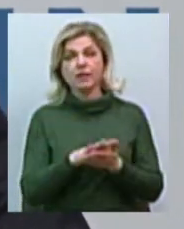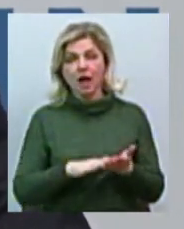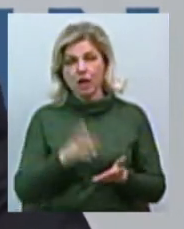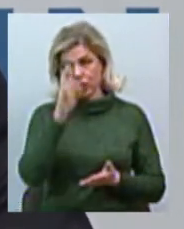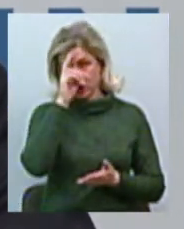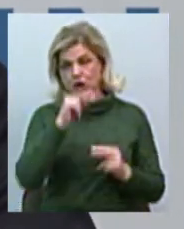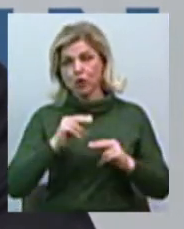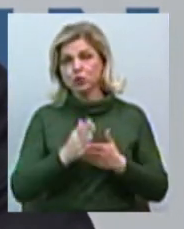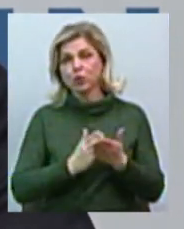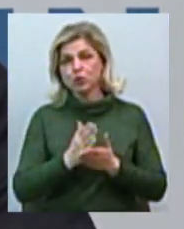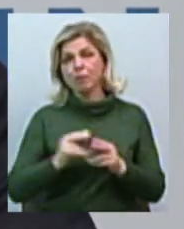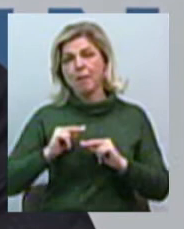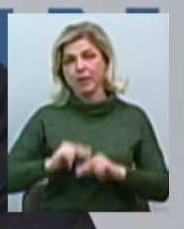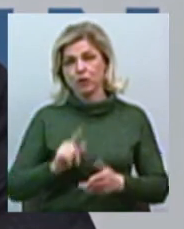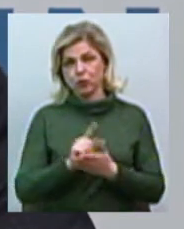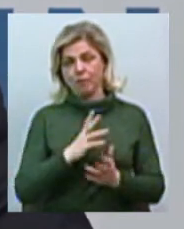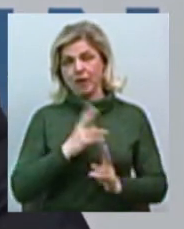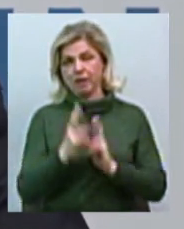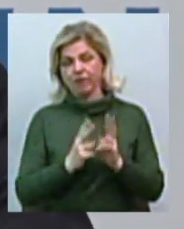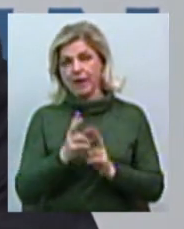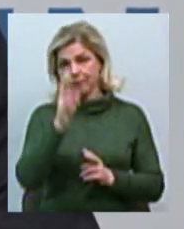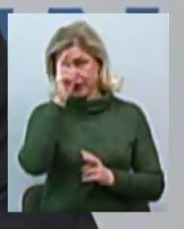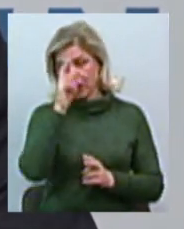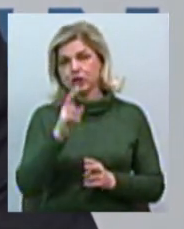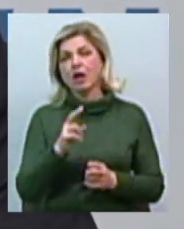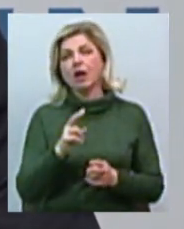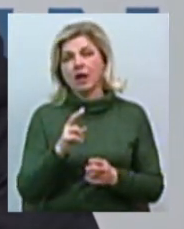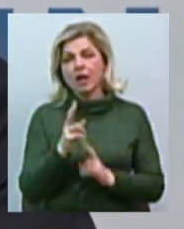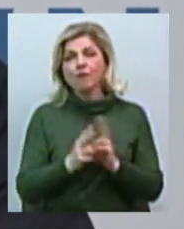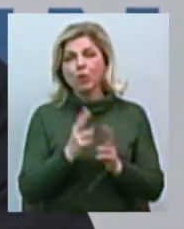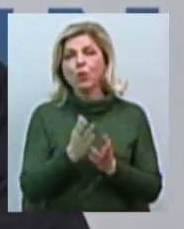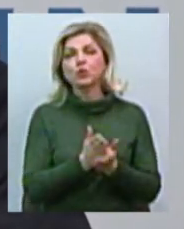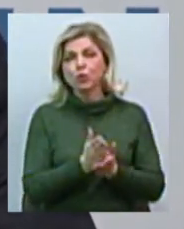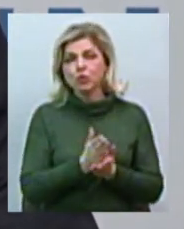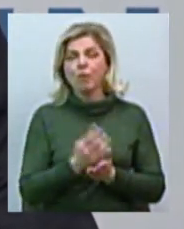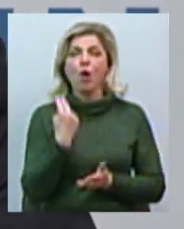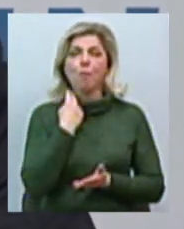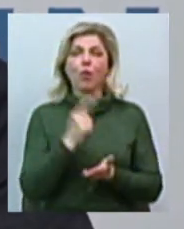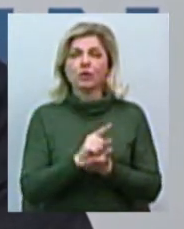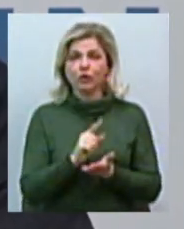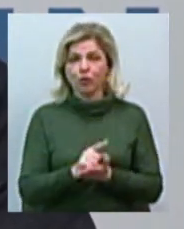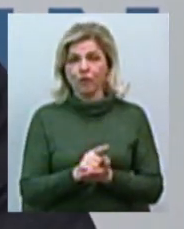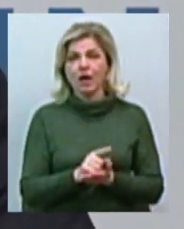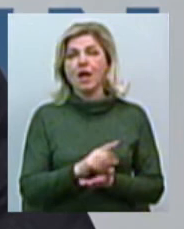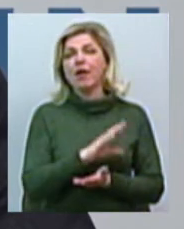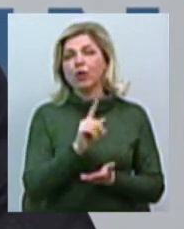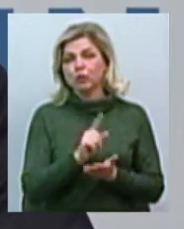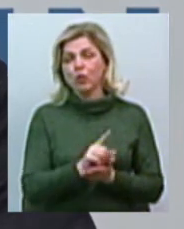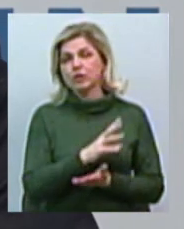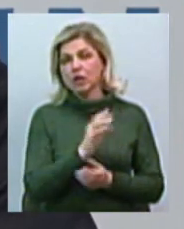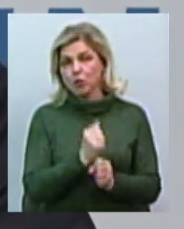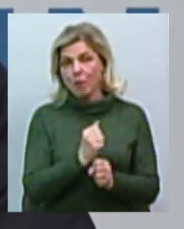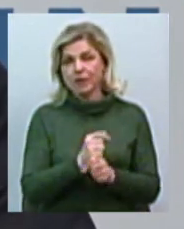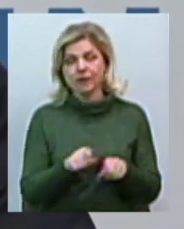служба праці має бути реформована, Держпродспоживслужба має бути реформована, податкова має бути реформована. Воно має бути зроблено так,